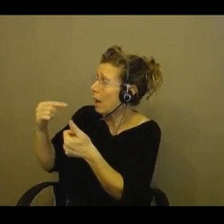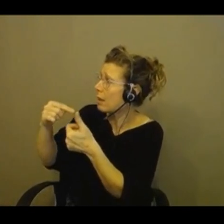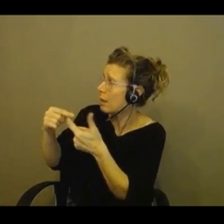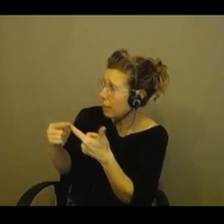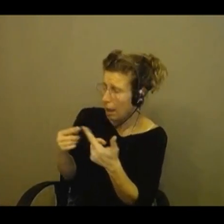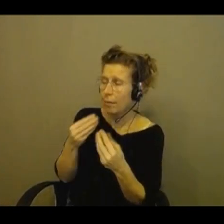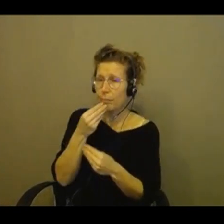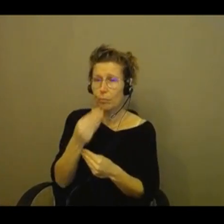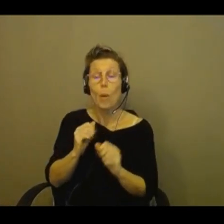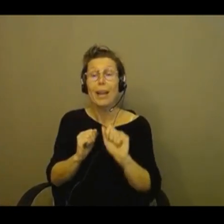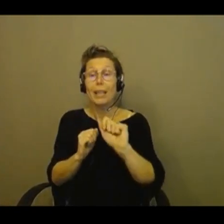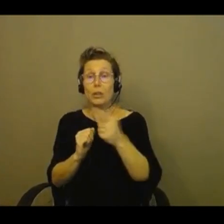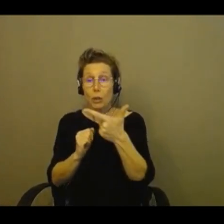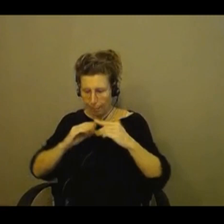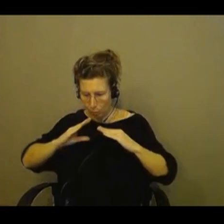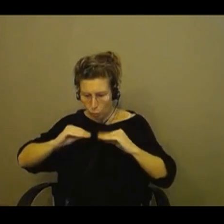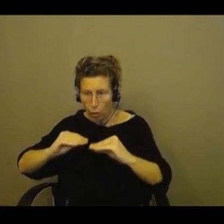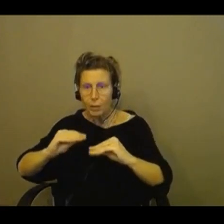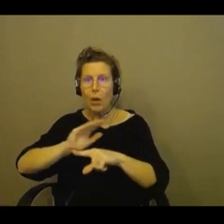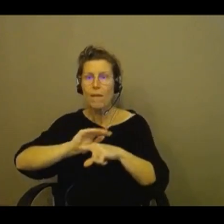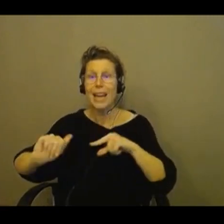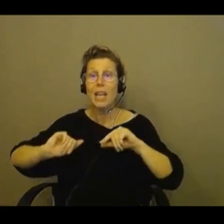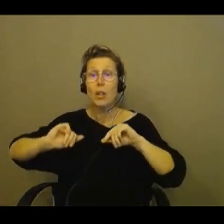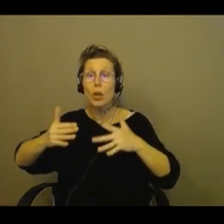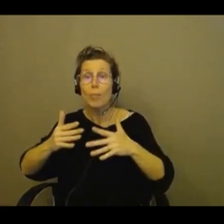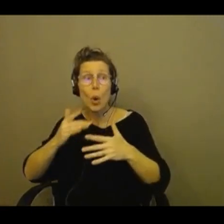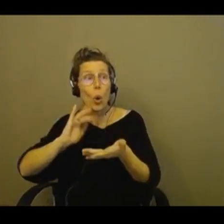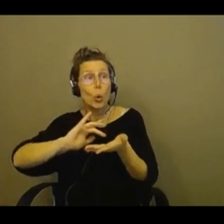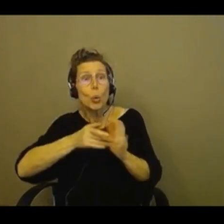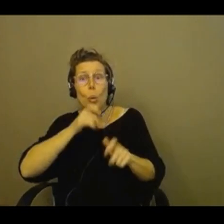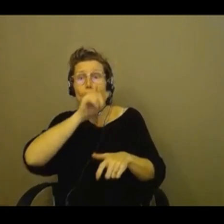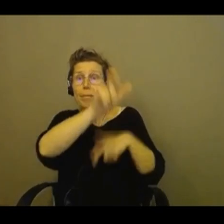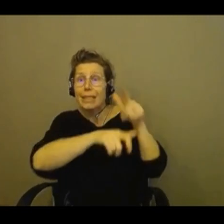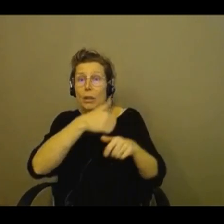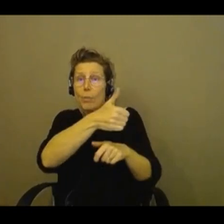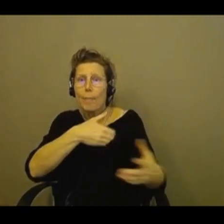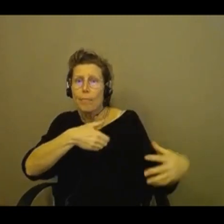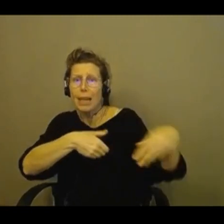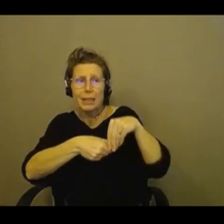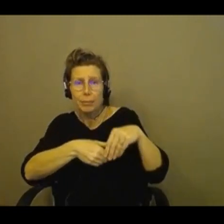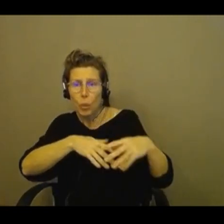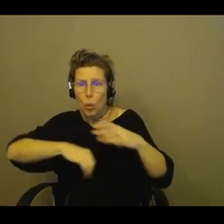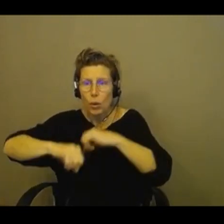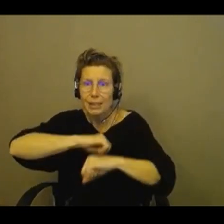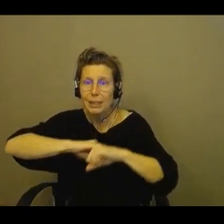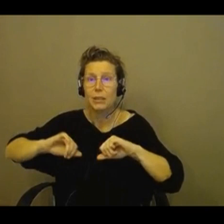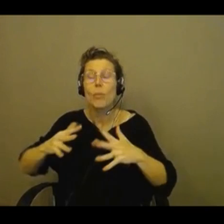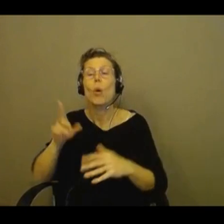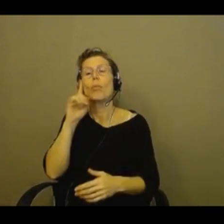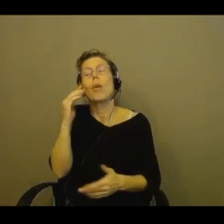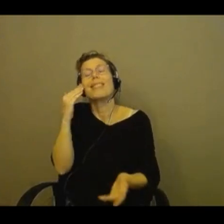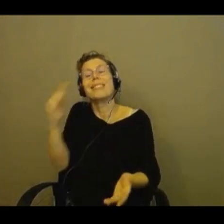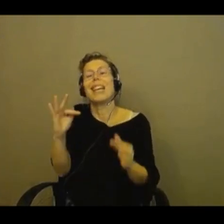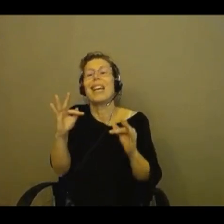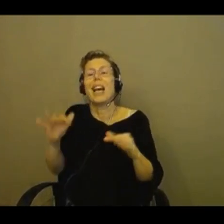en œuvre et orchestrer tous les acteurs, puisqu'on le sait, dans l'aérien et lors d'une expérience de voyage, on fait appel à